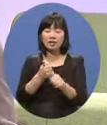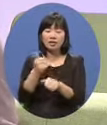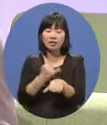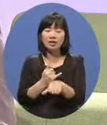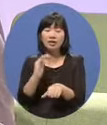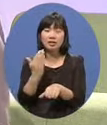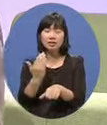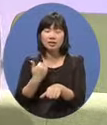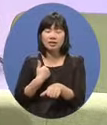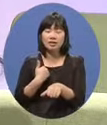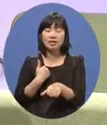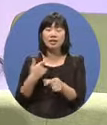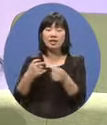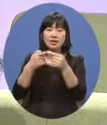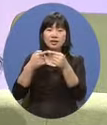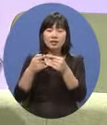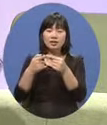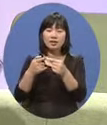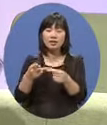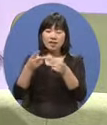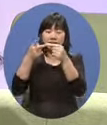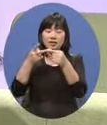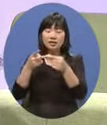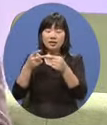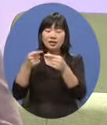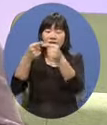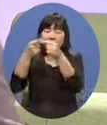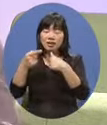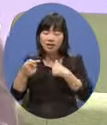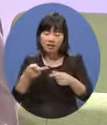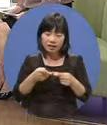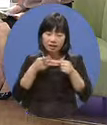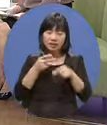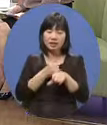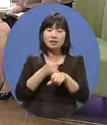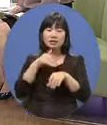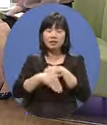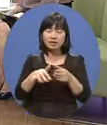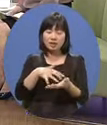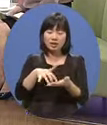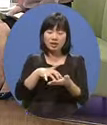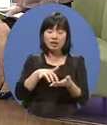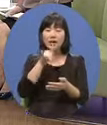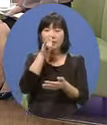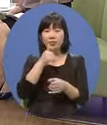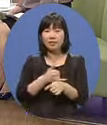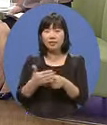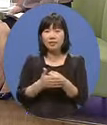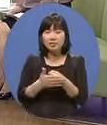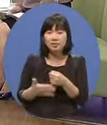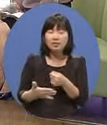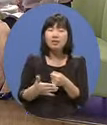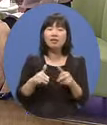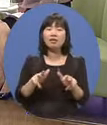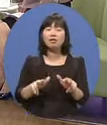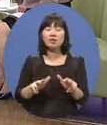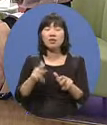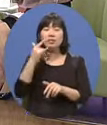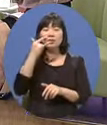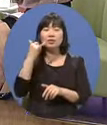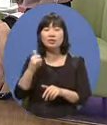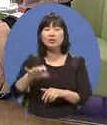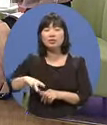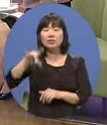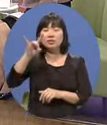되는, 제가 2등을 해야 내가 1등을 하는지 이런 식으로 자꾸 맞아. 계산할 수가 있거든요. 그래서 이제